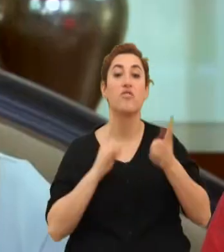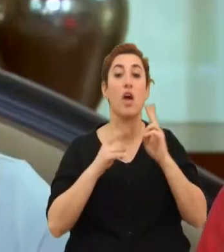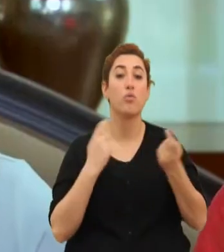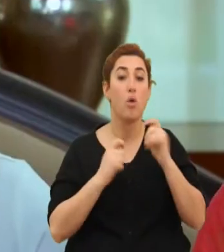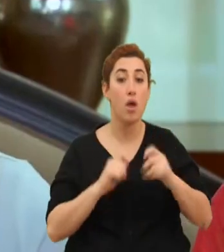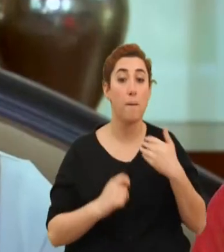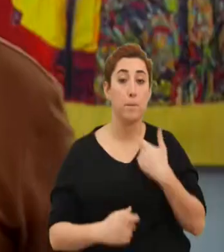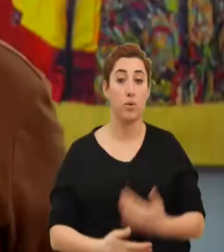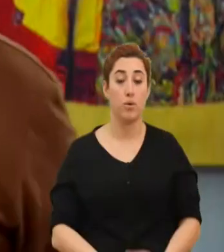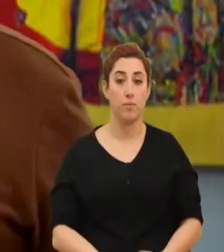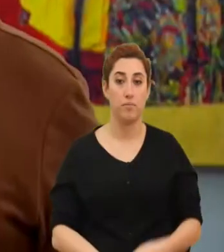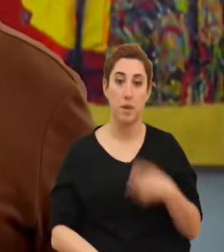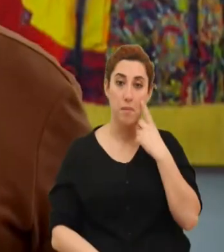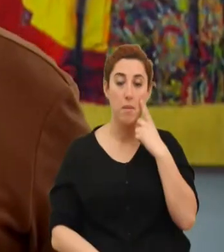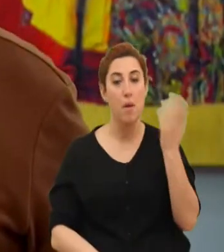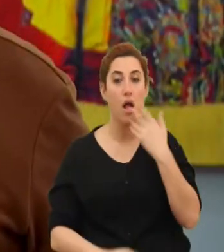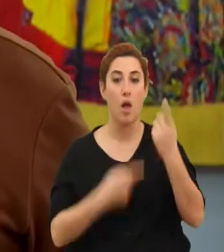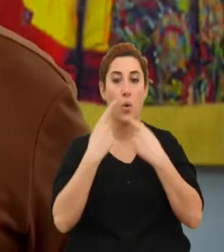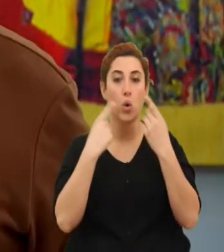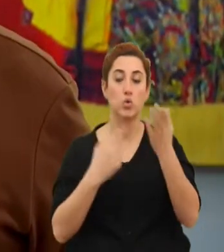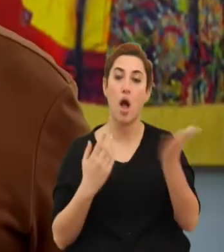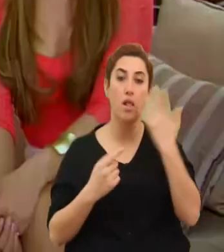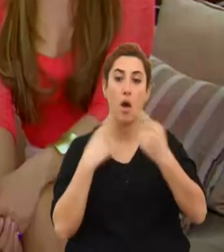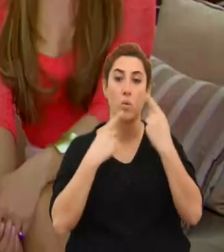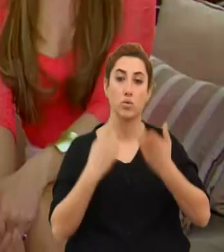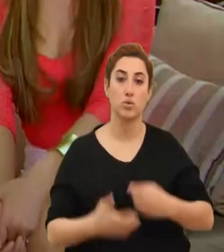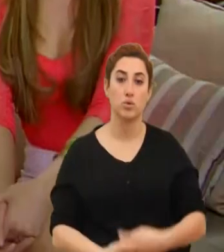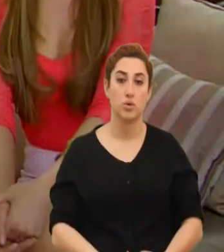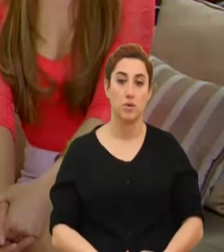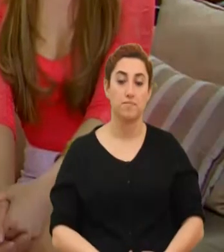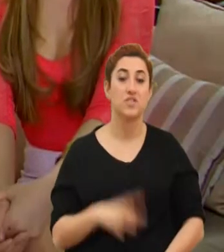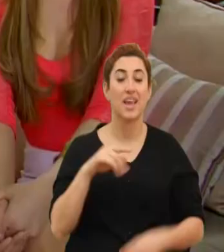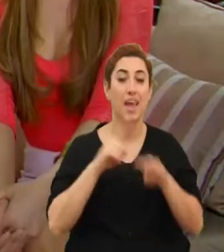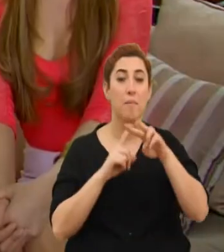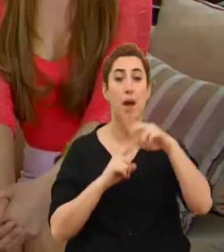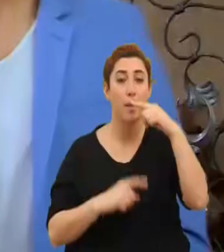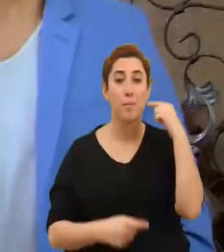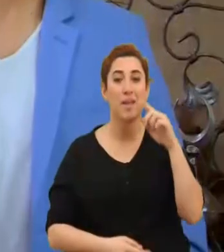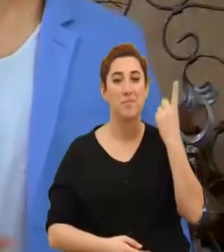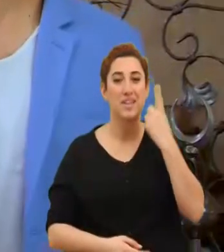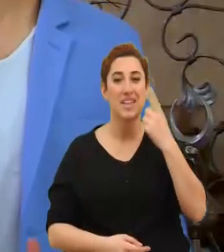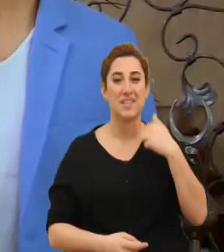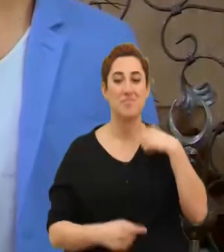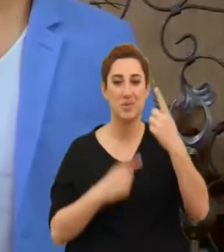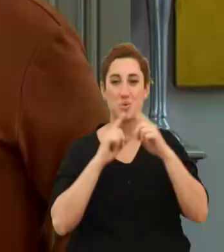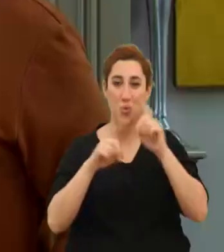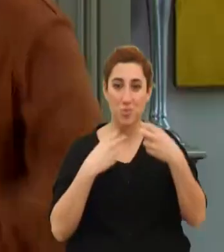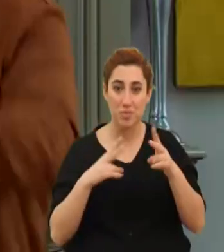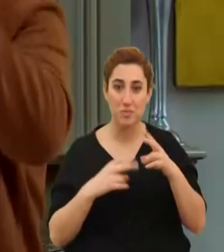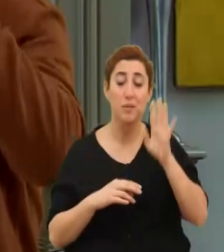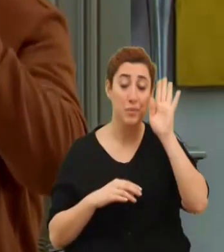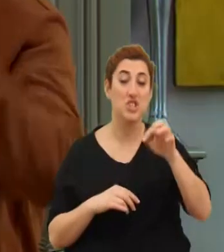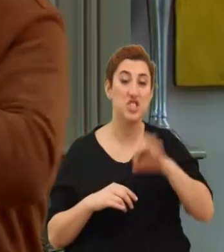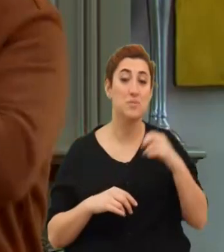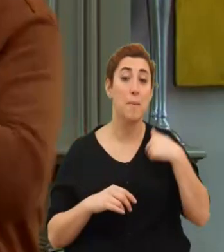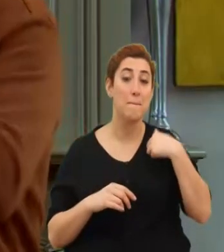da tiyatroyla ilgileniyorum zaten. Bak bak bak, hala konuşuyor ya, hala konuşuyor. Şey Kemal Bey, bir de gel sizinle danışabilirik.